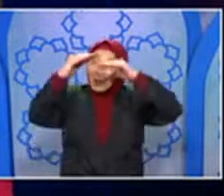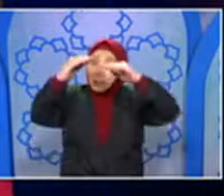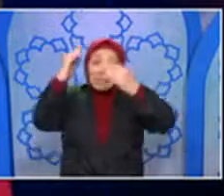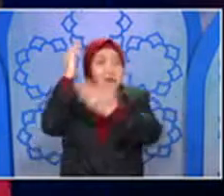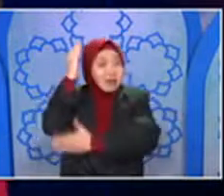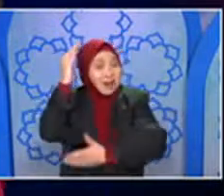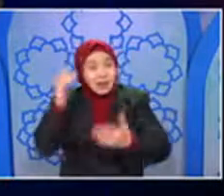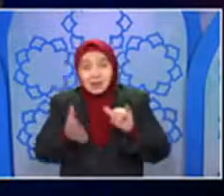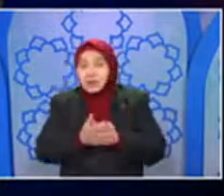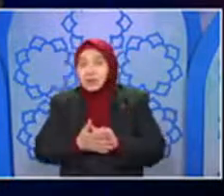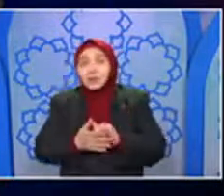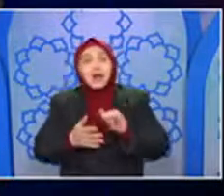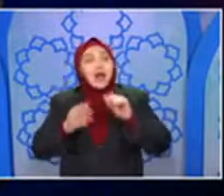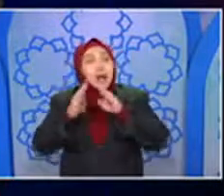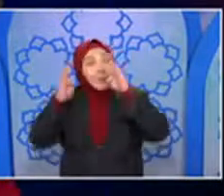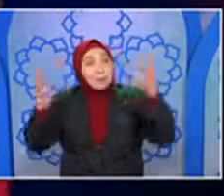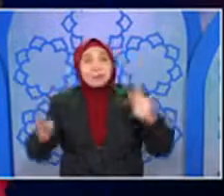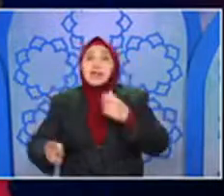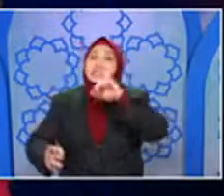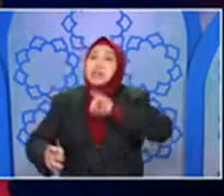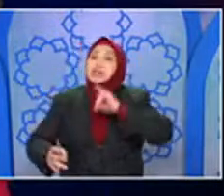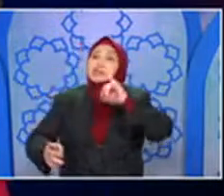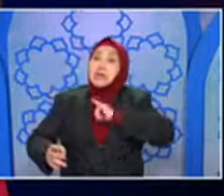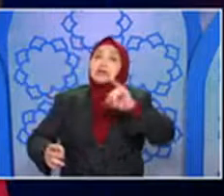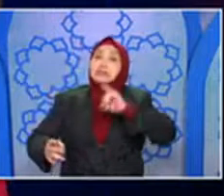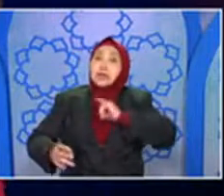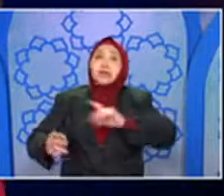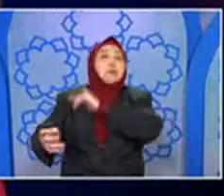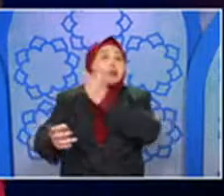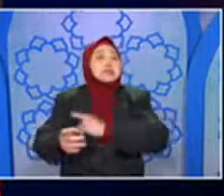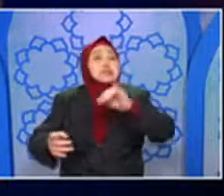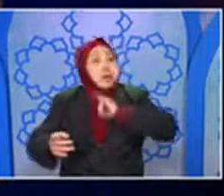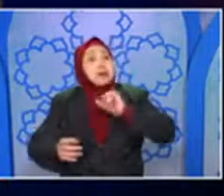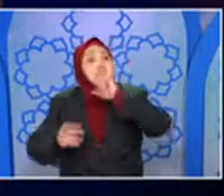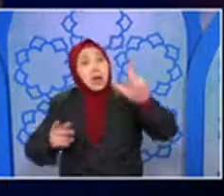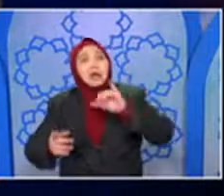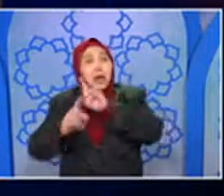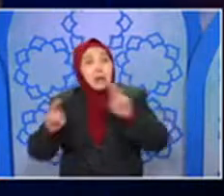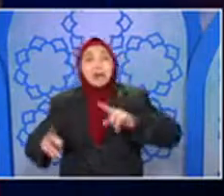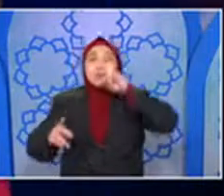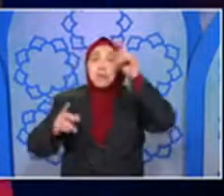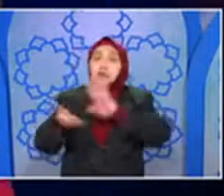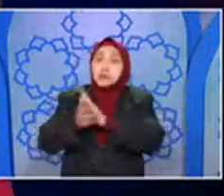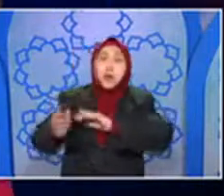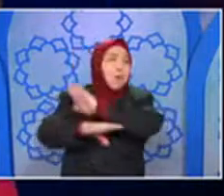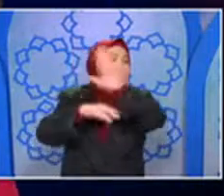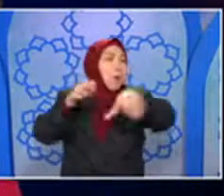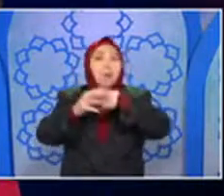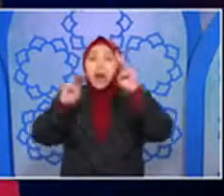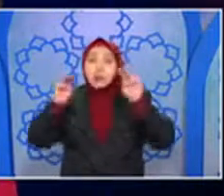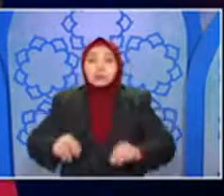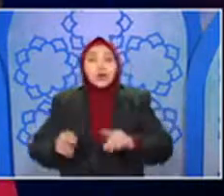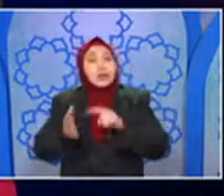negara, seseorang itu akan membesarkan saya. Sayalah yang lebih berkuasa. Sayalah yang akan menguasai seluruh manusia.